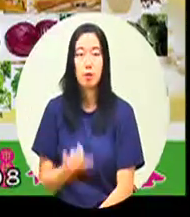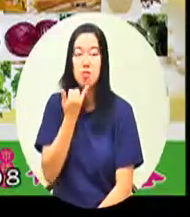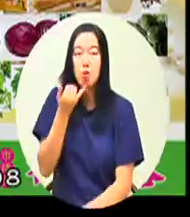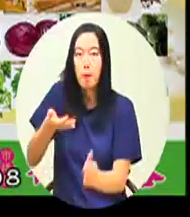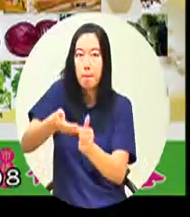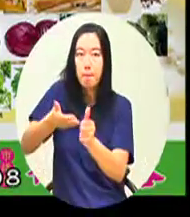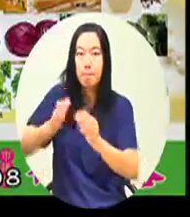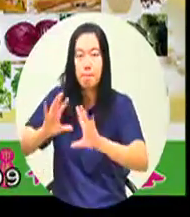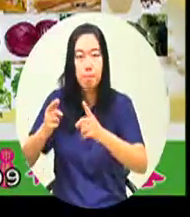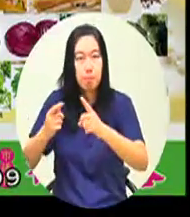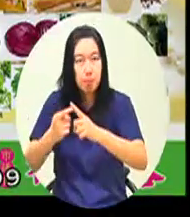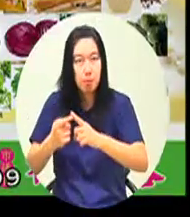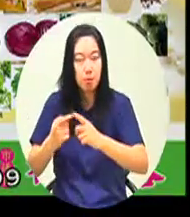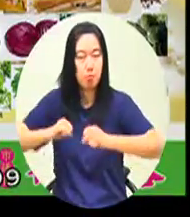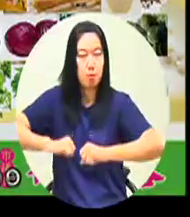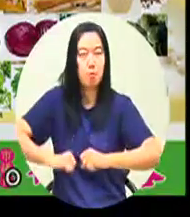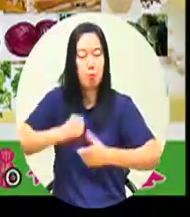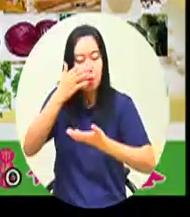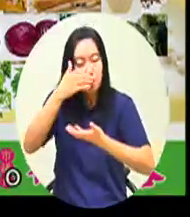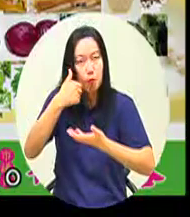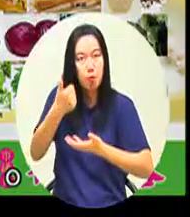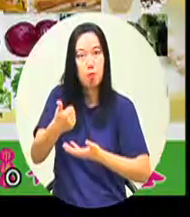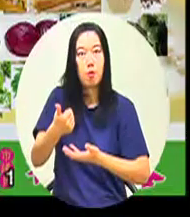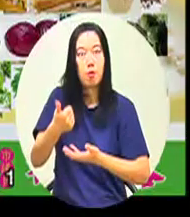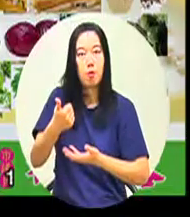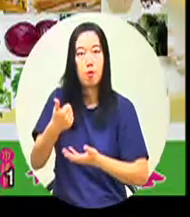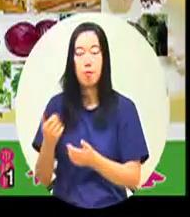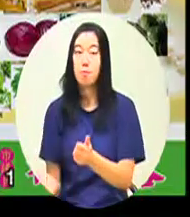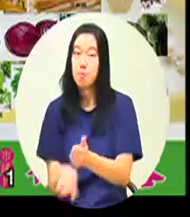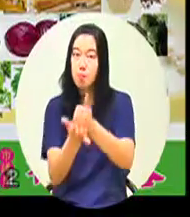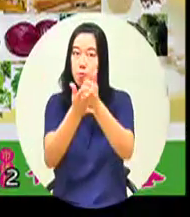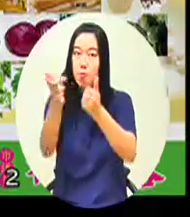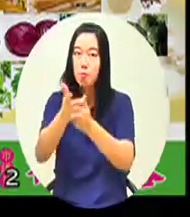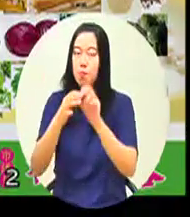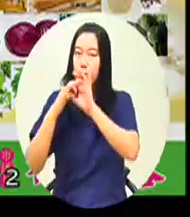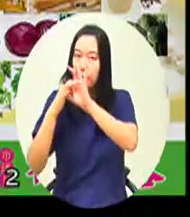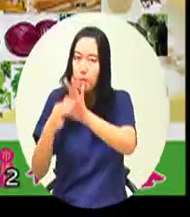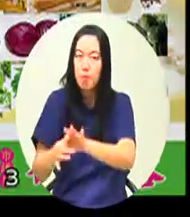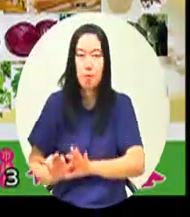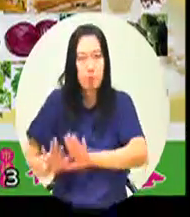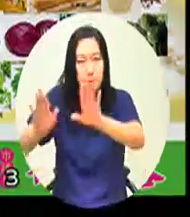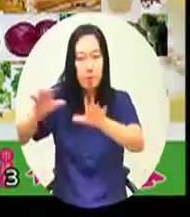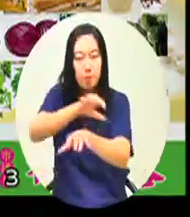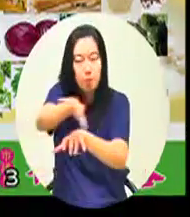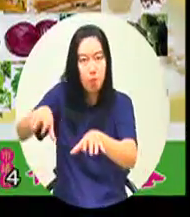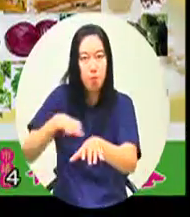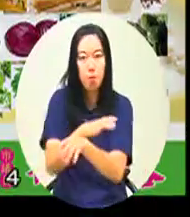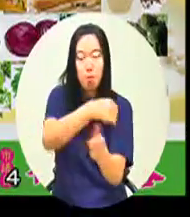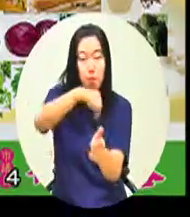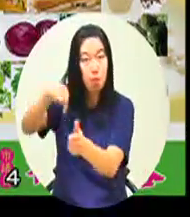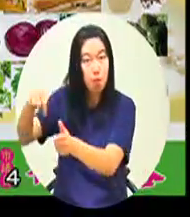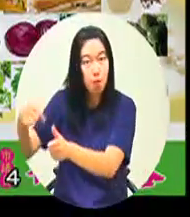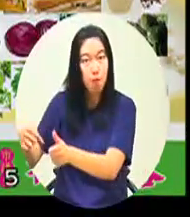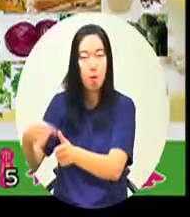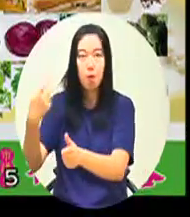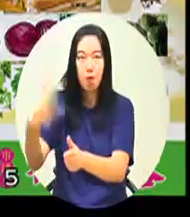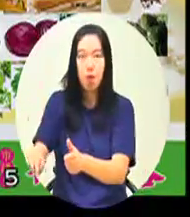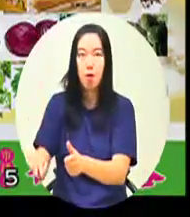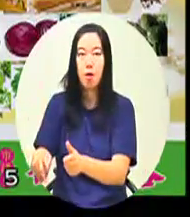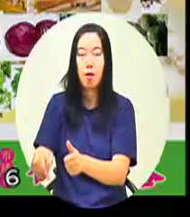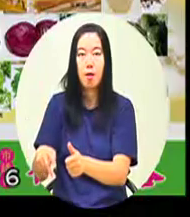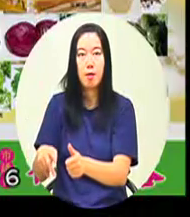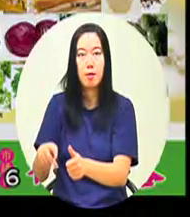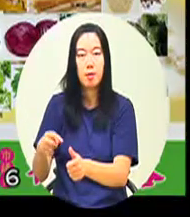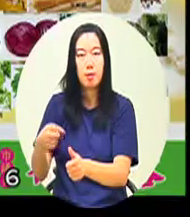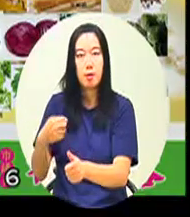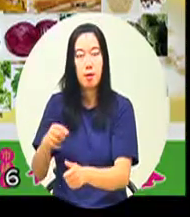国人健康饮食的观念，支持提倡永续发展、环境教育和在地。农业